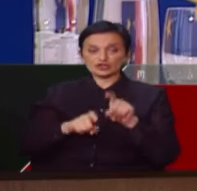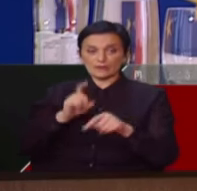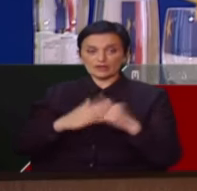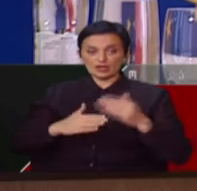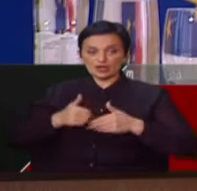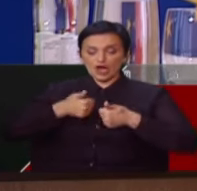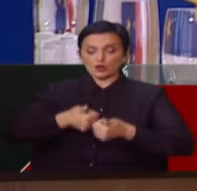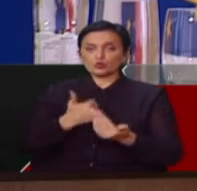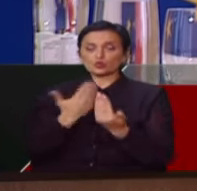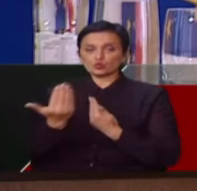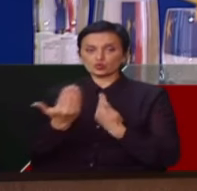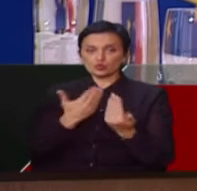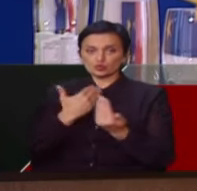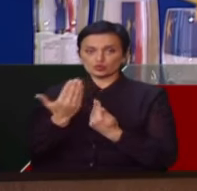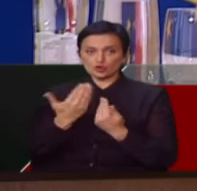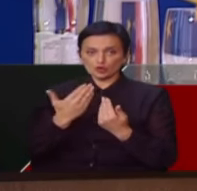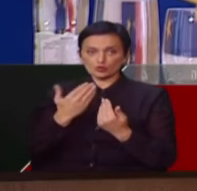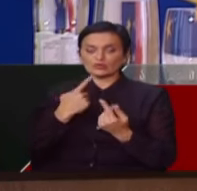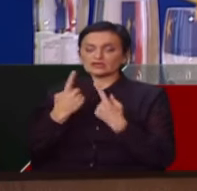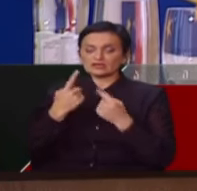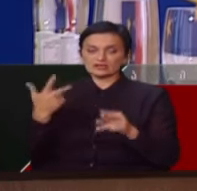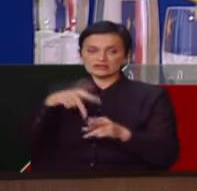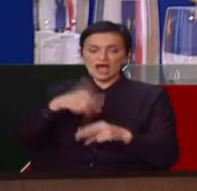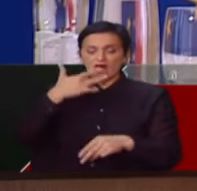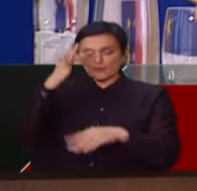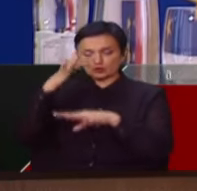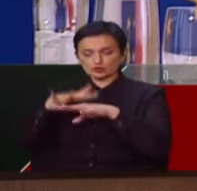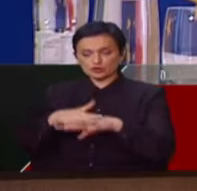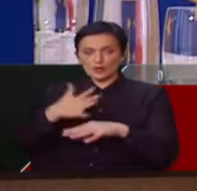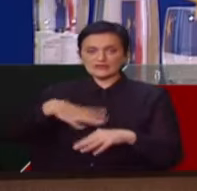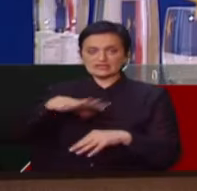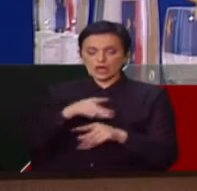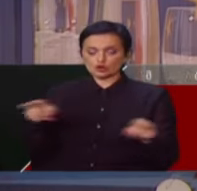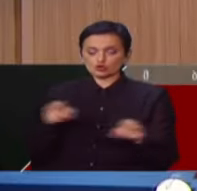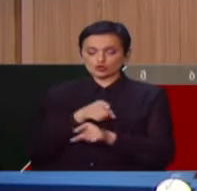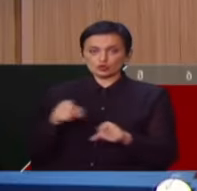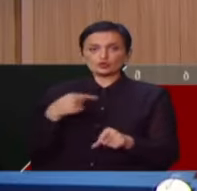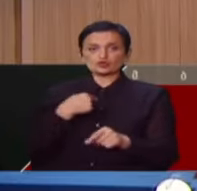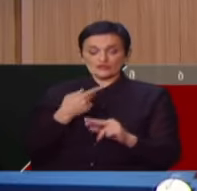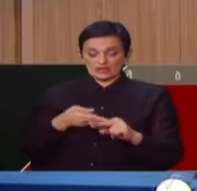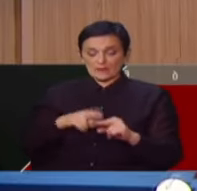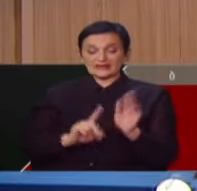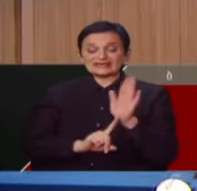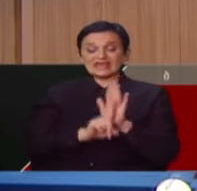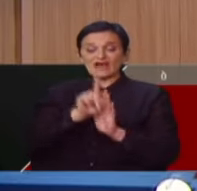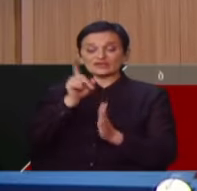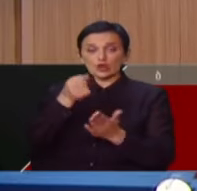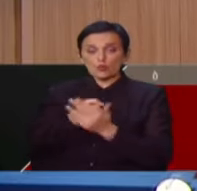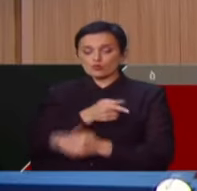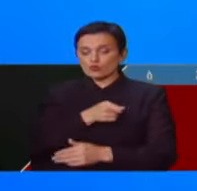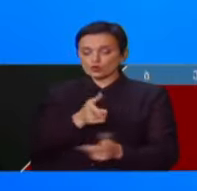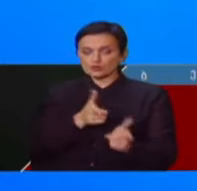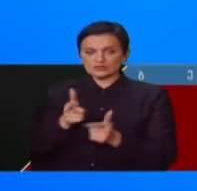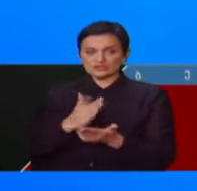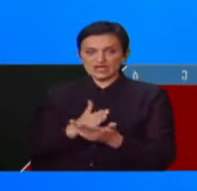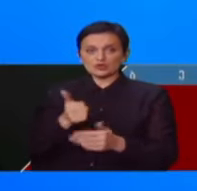შეუწყობს ხელს ურთიერთობების გადატვირთვას ამერიკის შეერთებულ შტატებსა და საქართველოს შორის. ჩვენ ვართ ამისათვის თავიდან ბოლომდე